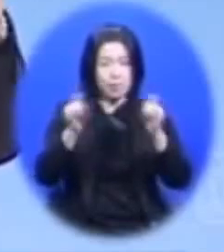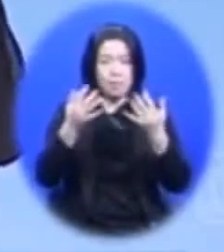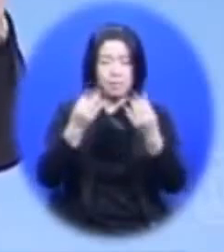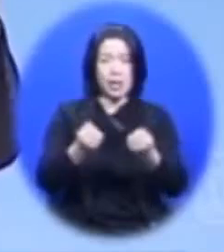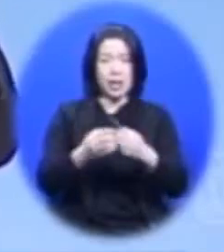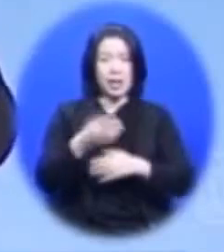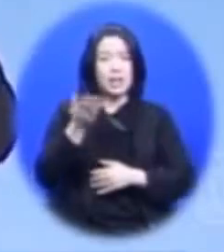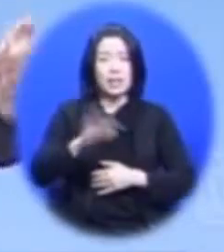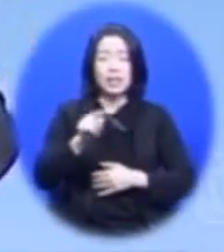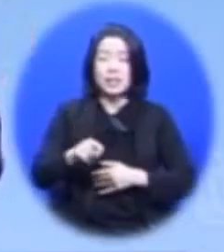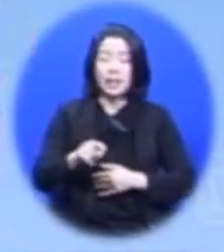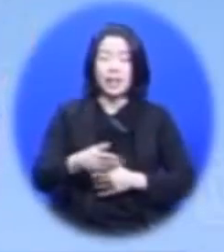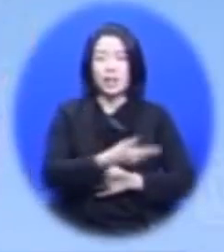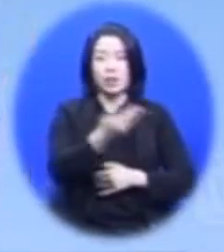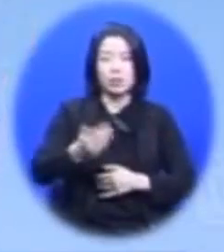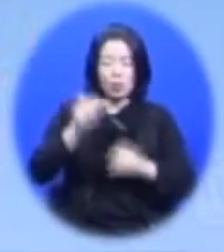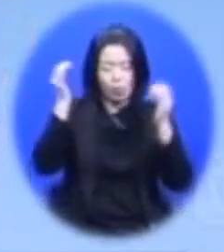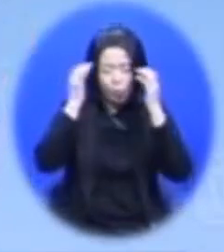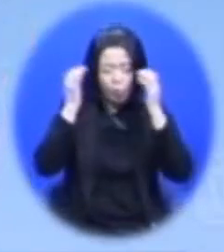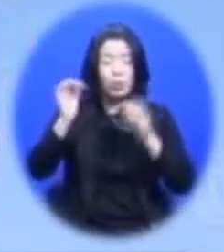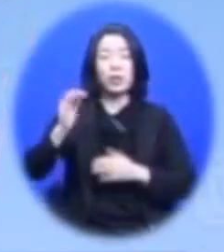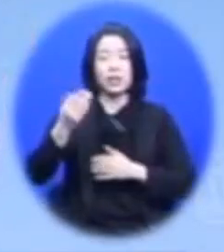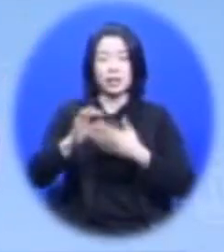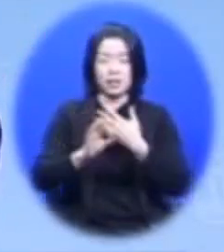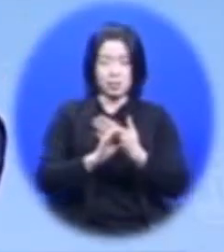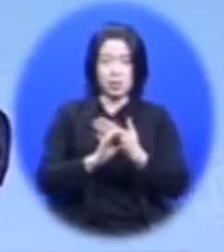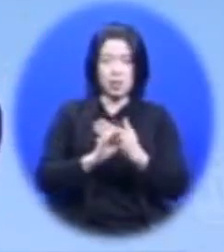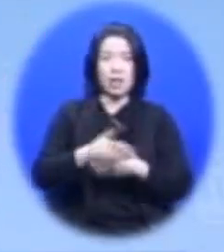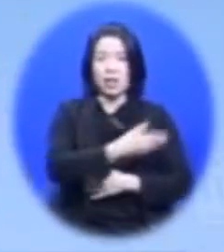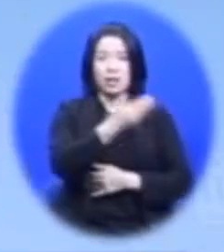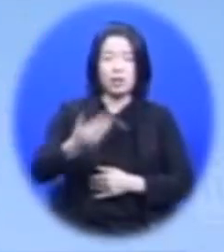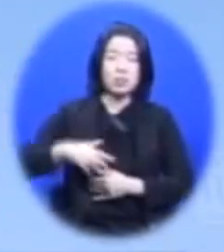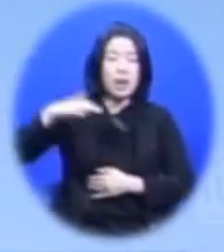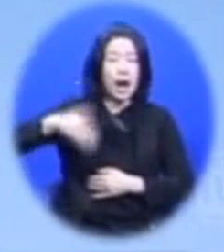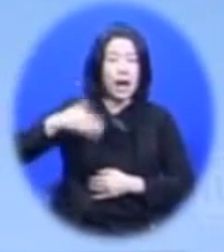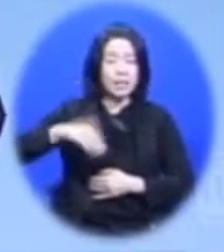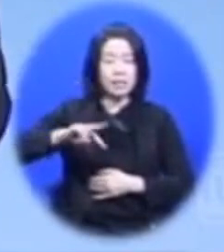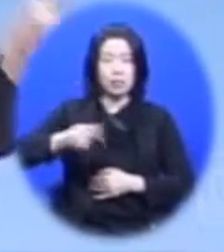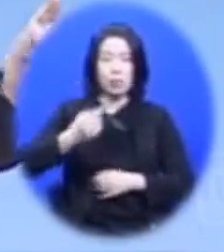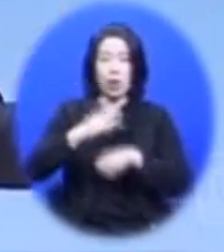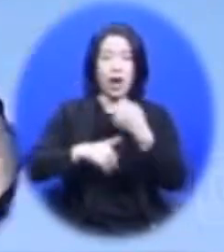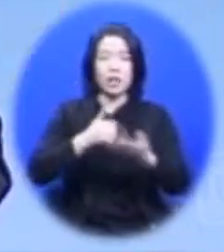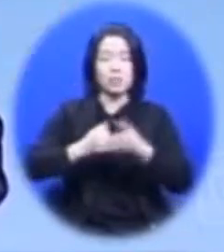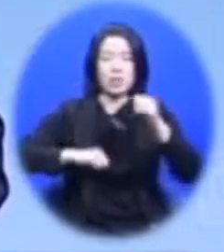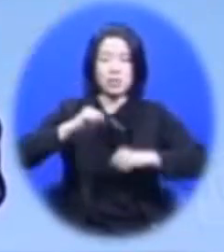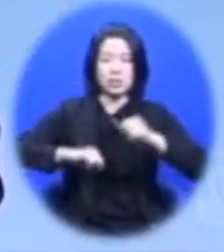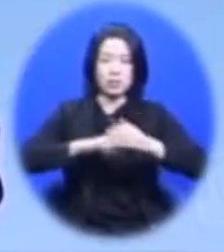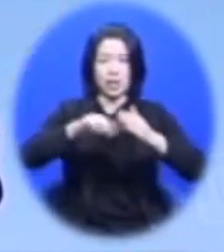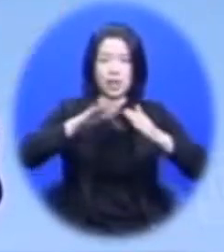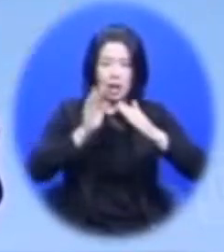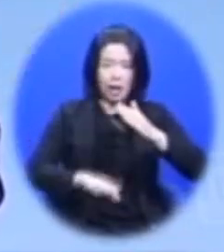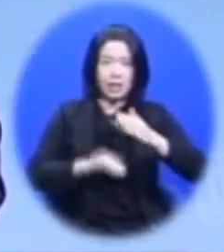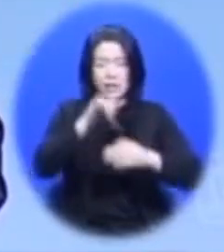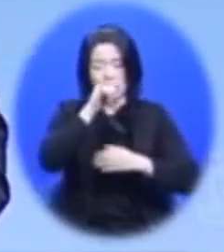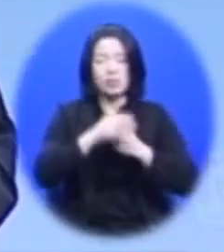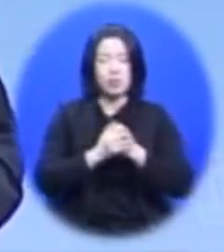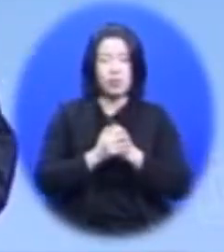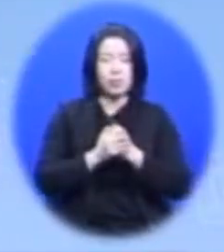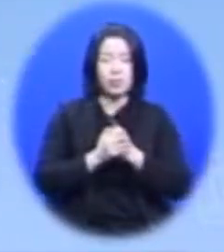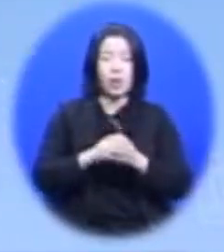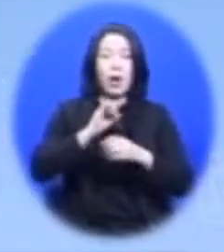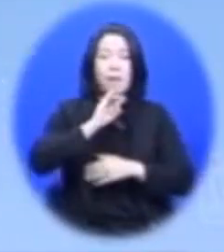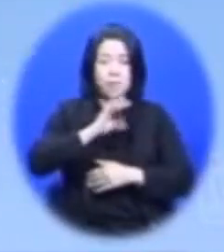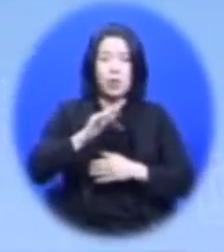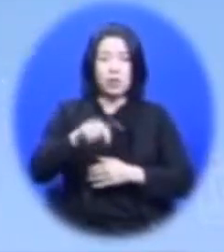그런데 그게 여러분에게 고통이 된다면 여러분은 아직도 하나님의 역사 아래에 있습니다.